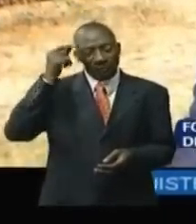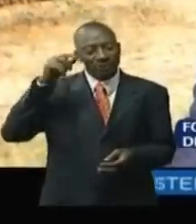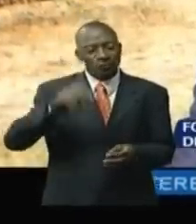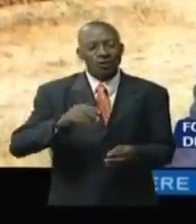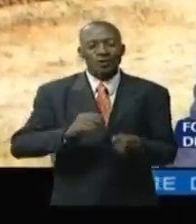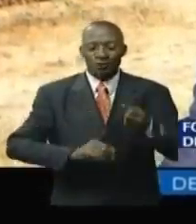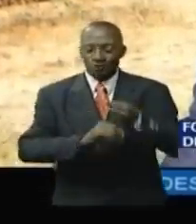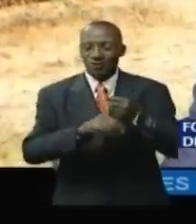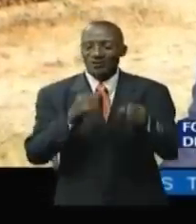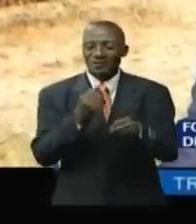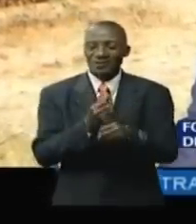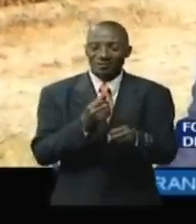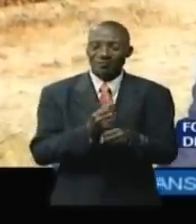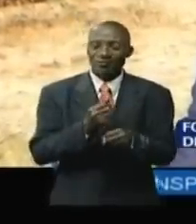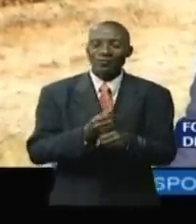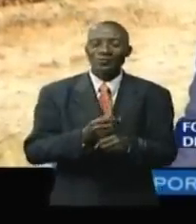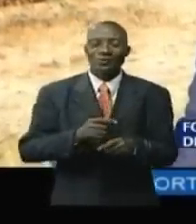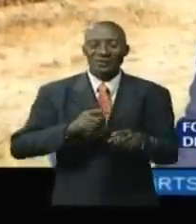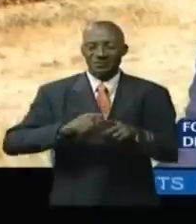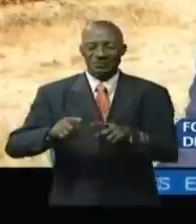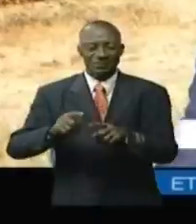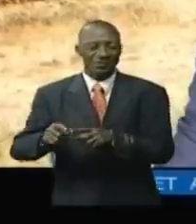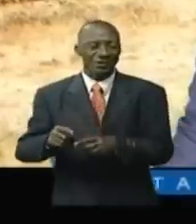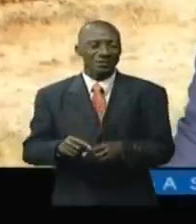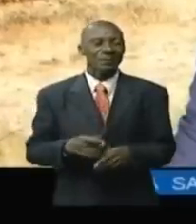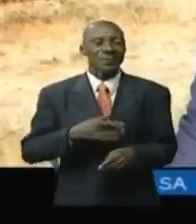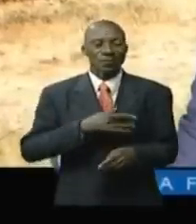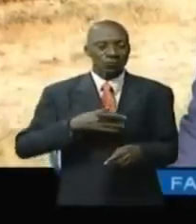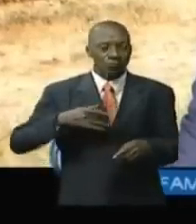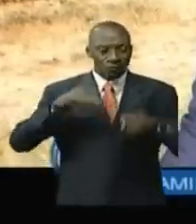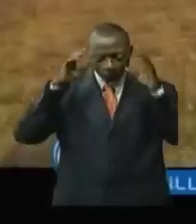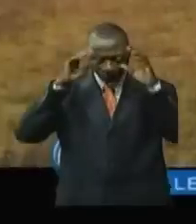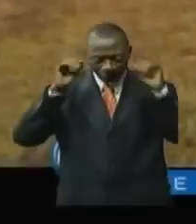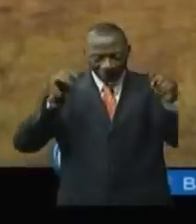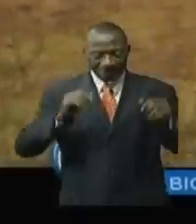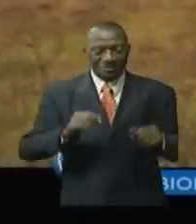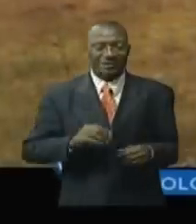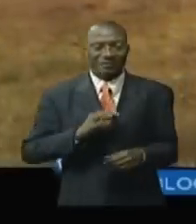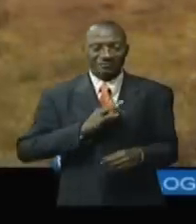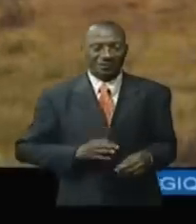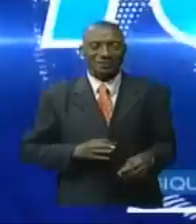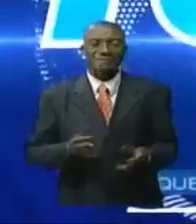Et même le chef de l'État soutient la théorie de l'entrepreneuriat.